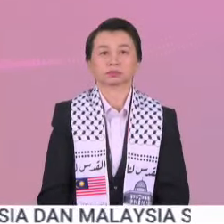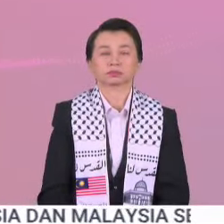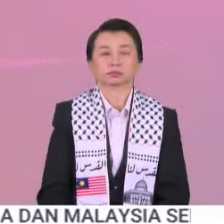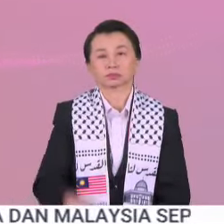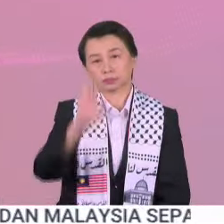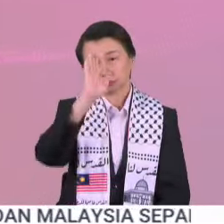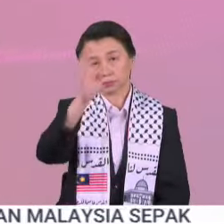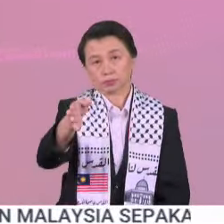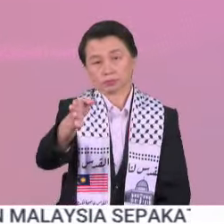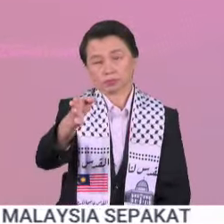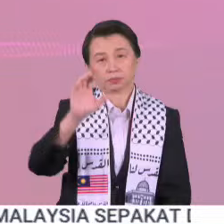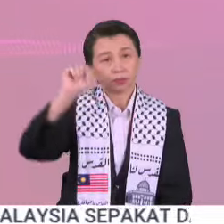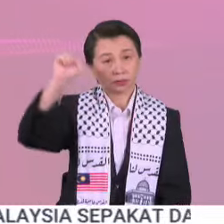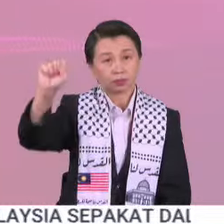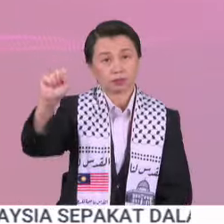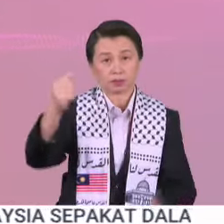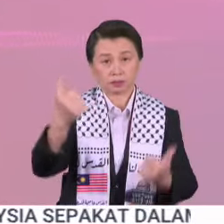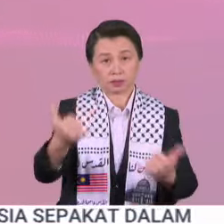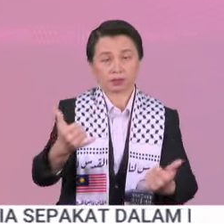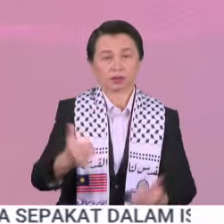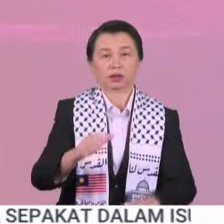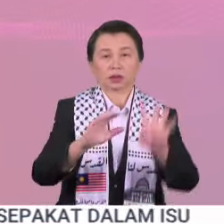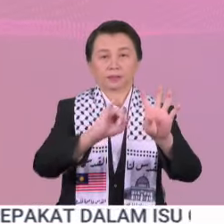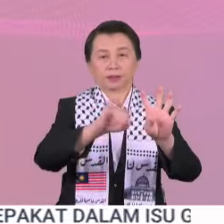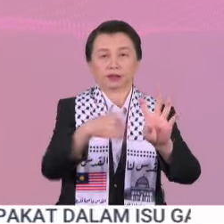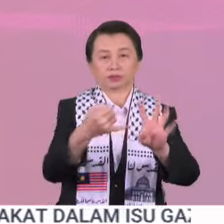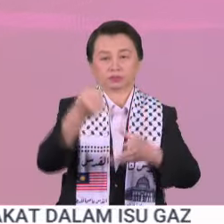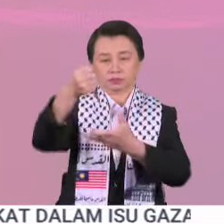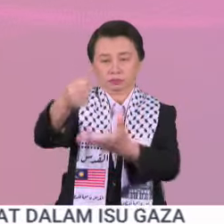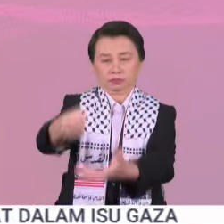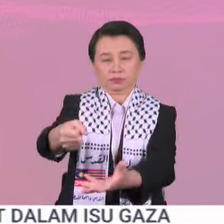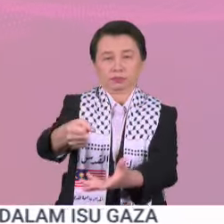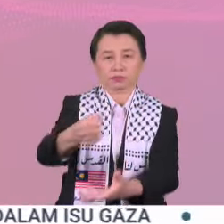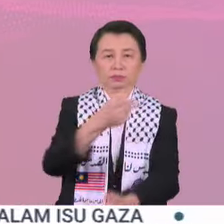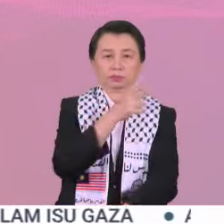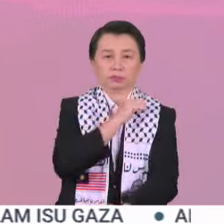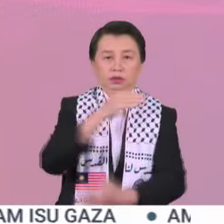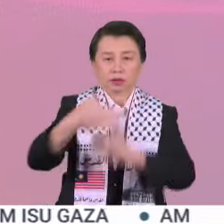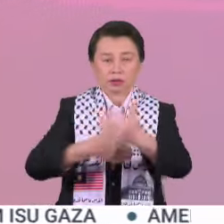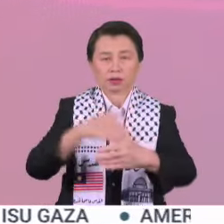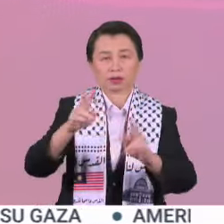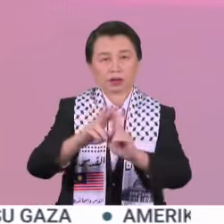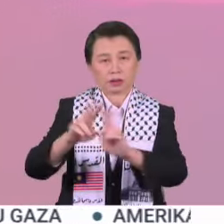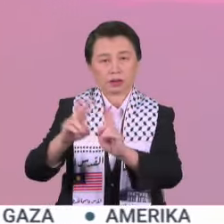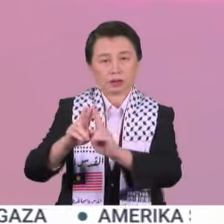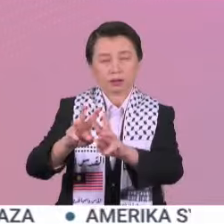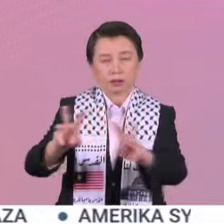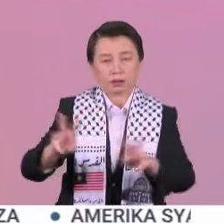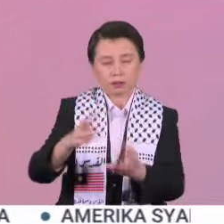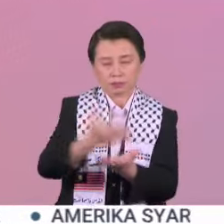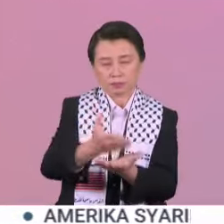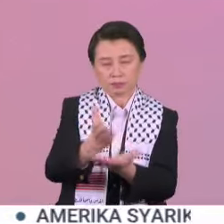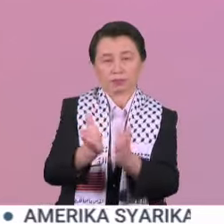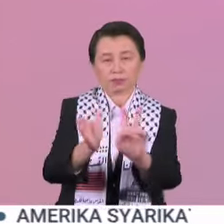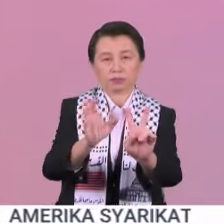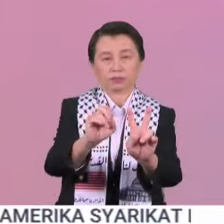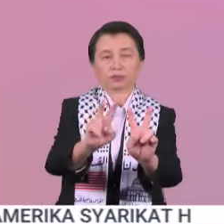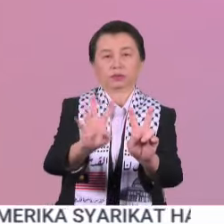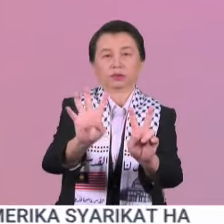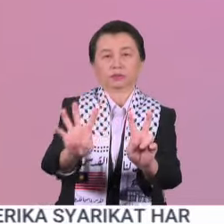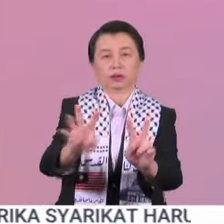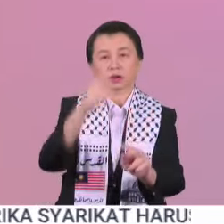Antara fokus dari negeri di bawah payu petang ini, RM4 juta diperuntukkan kepada Kementerian Kemajuan Desa dan Wilayah dalam Belanjawan